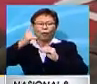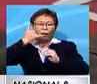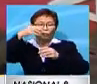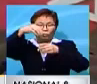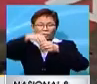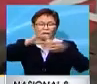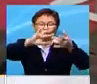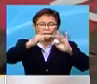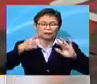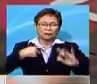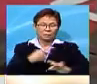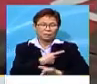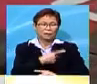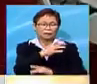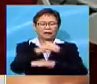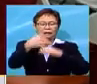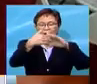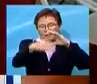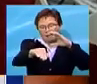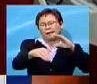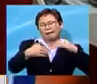dalam website kita, begitu juga email.